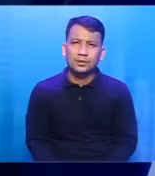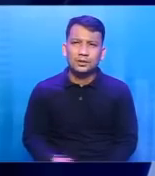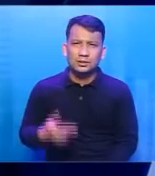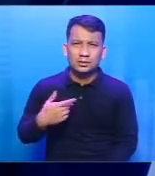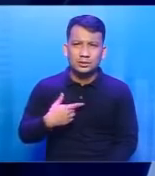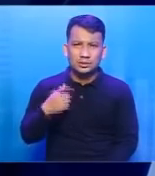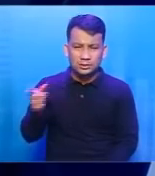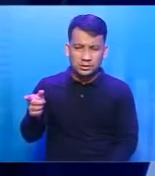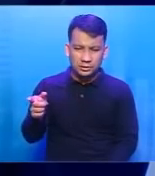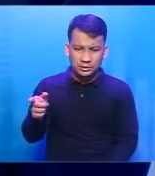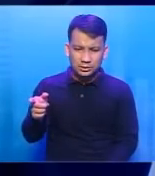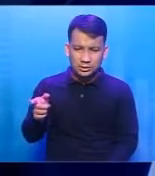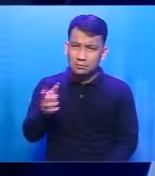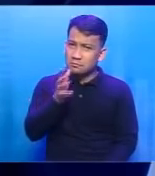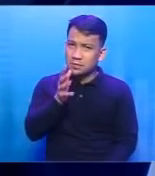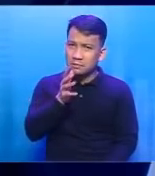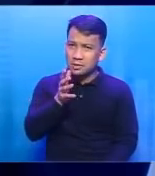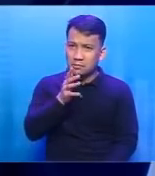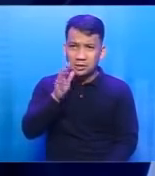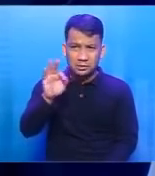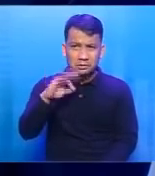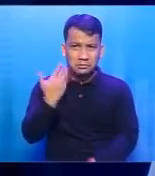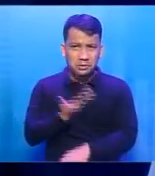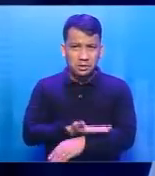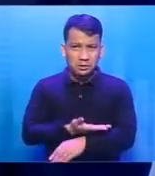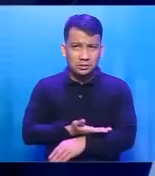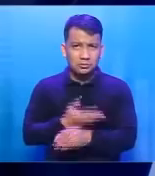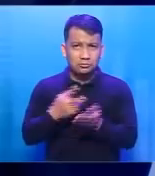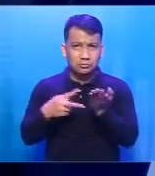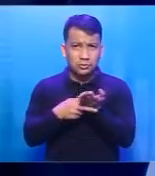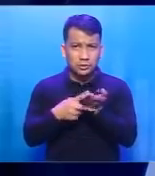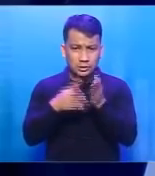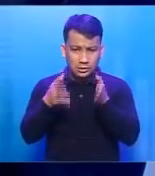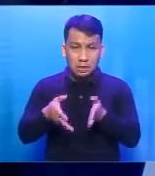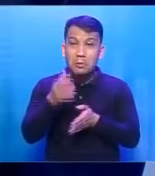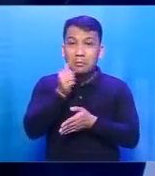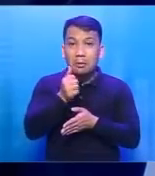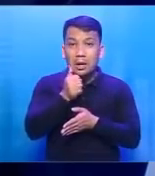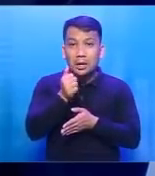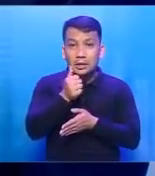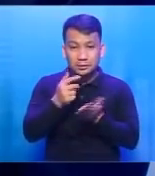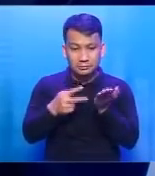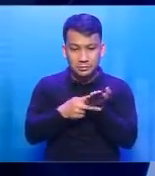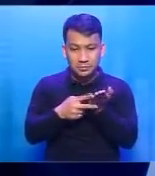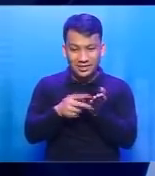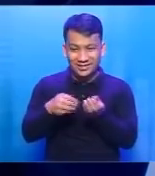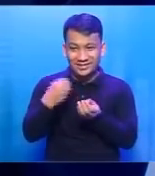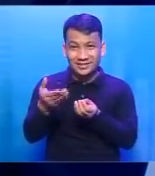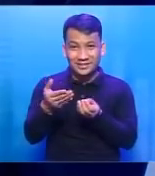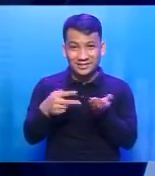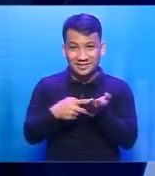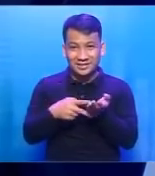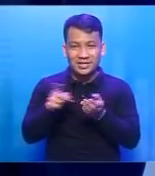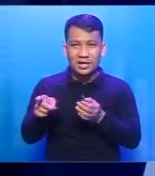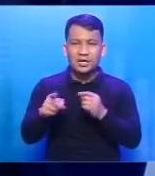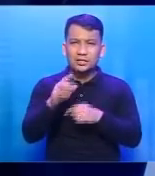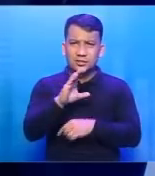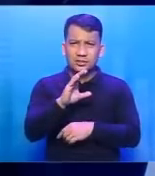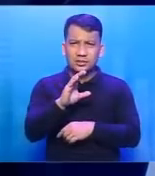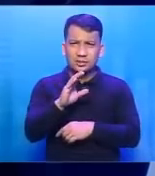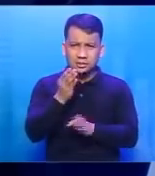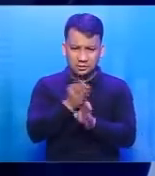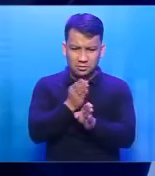isang ulirang ina sa kanyang siyam na anak ang konduktorang namatay sa nasunog na bus sa Commonwealth Avenue sa Quezon